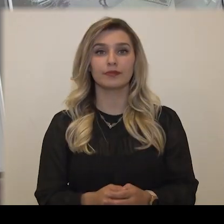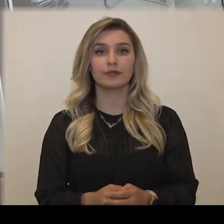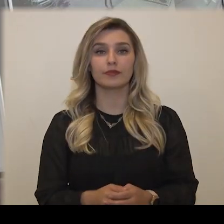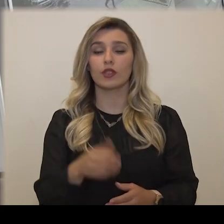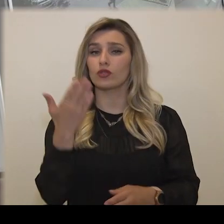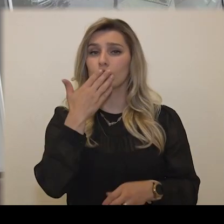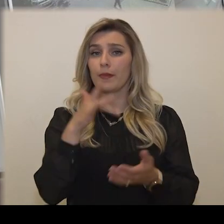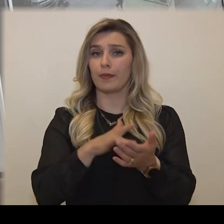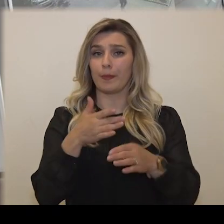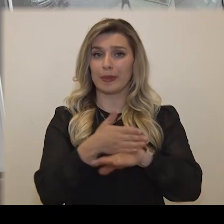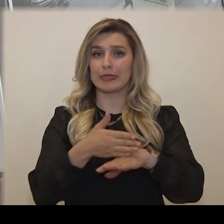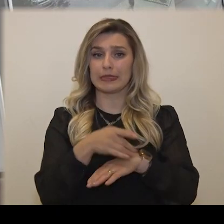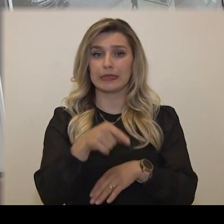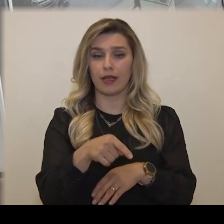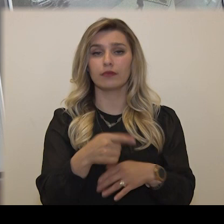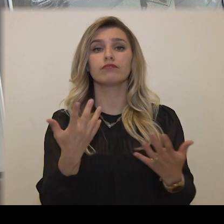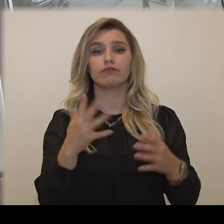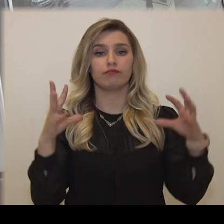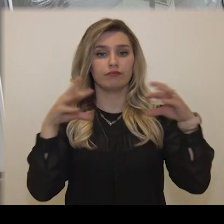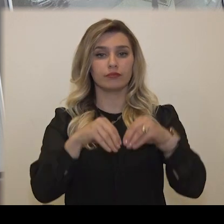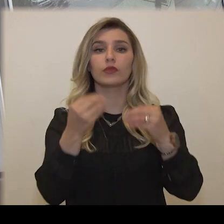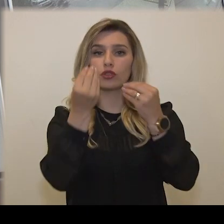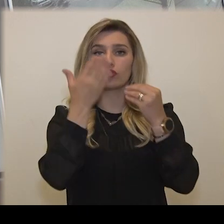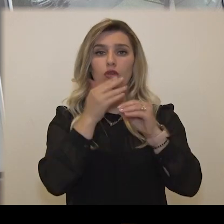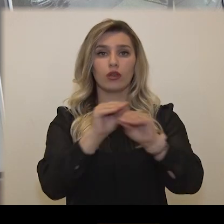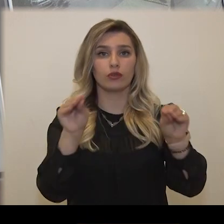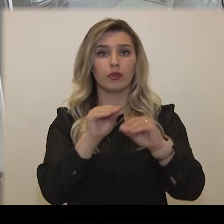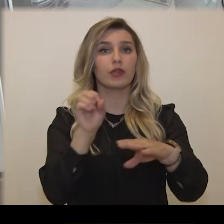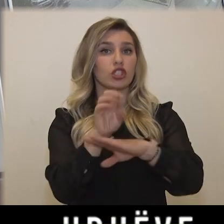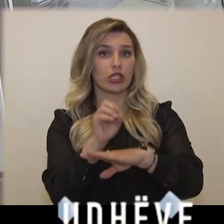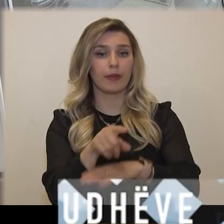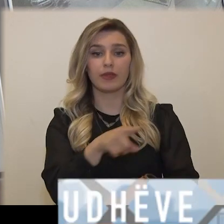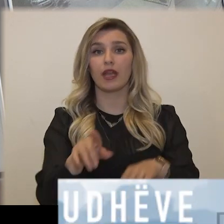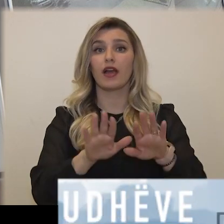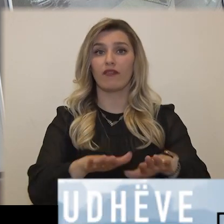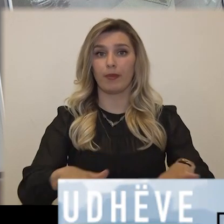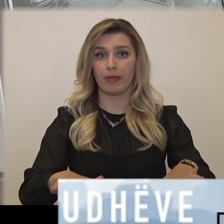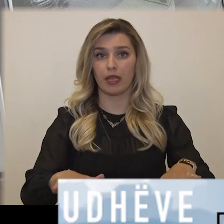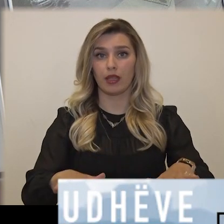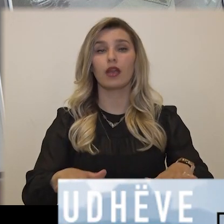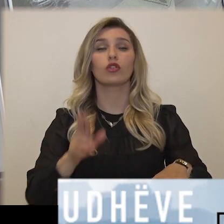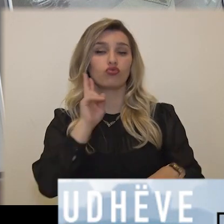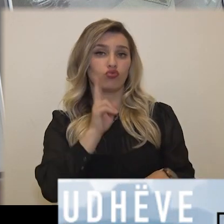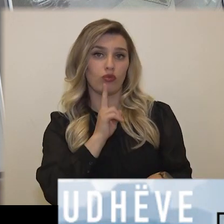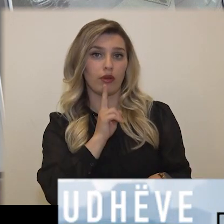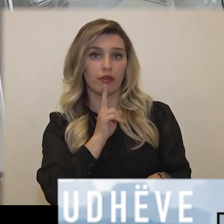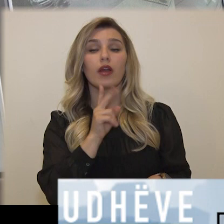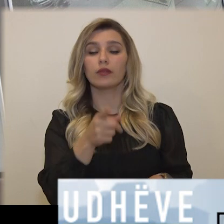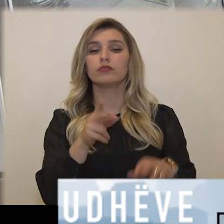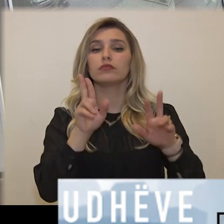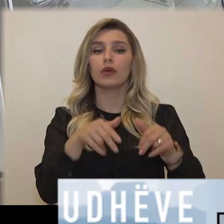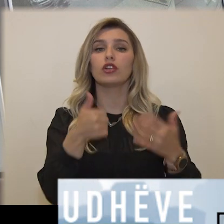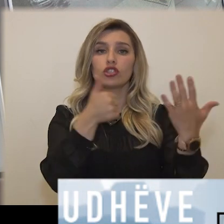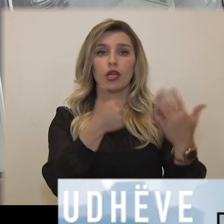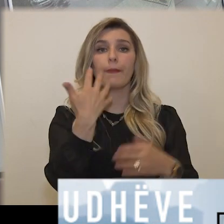Qendra burimore Nën Tereza në Prizren, që është qendër përmesim dhe këshilli, për këta fëmijë që nuk flasin dhe nuk ndëgjojnë, gjithsej